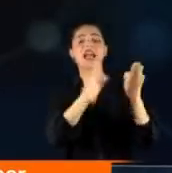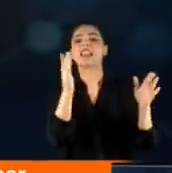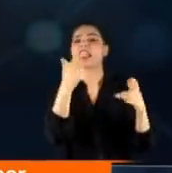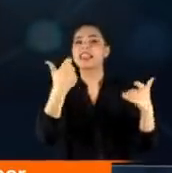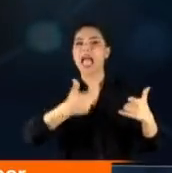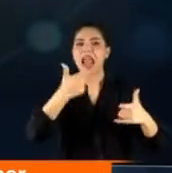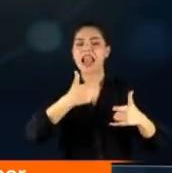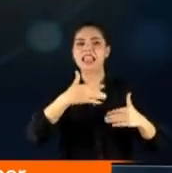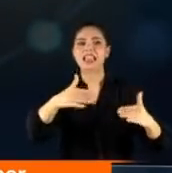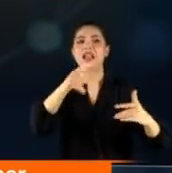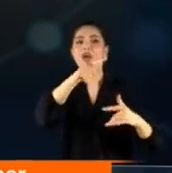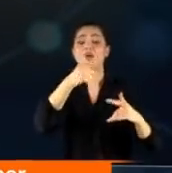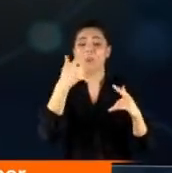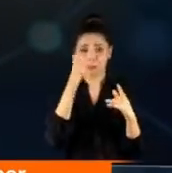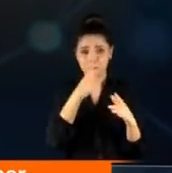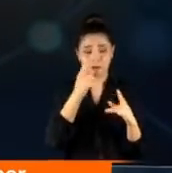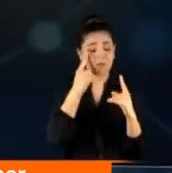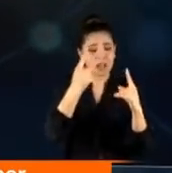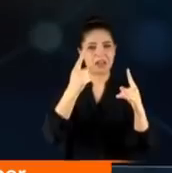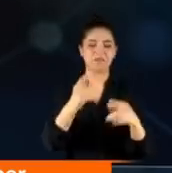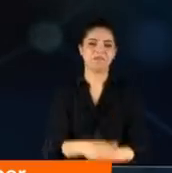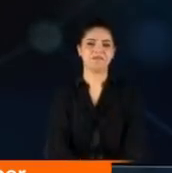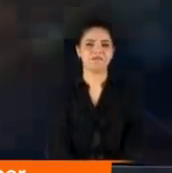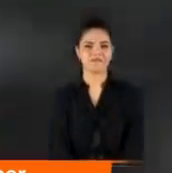Çünkü nerede yakalandığına bir bakın.